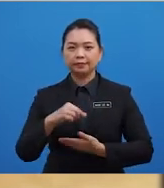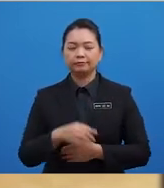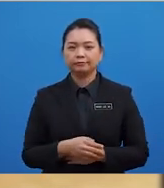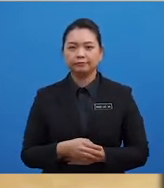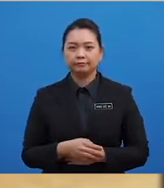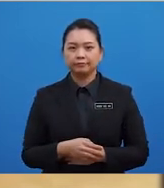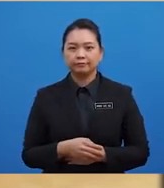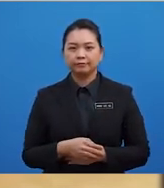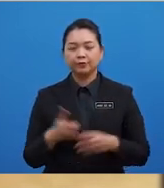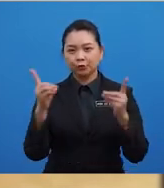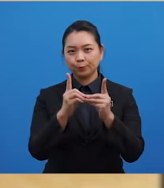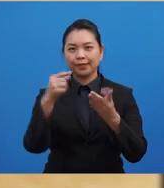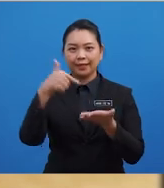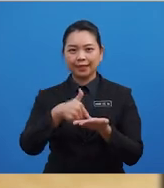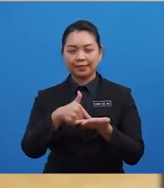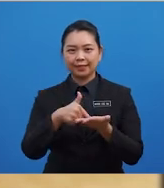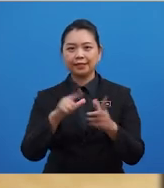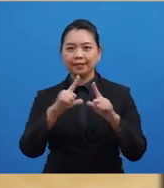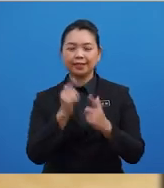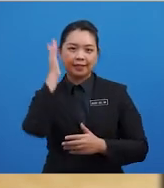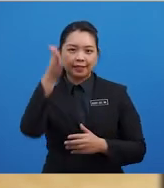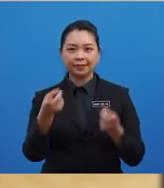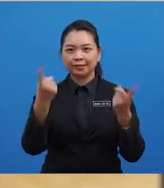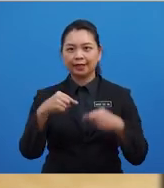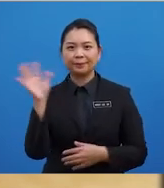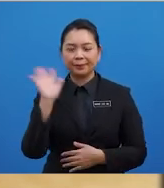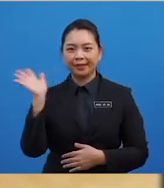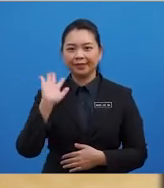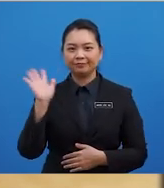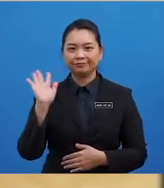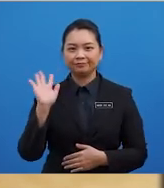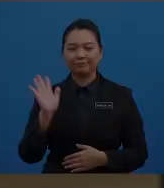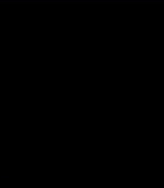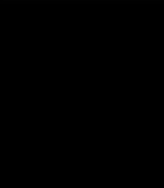hari ini. Jumpa lagi di kelas yang akan datang. Bye!